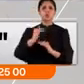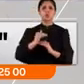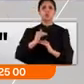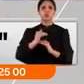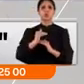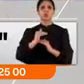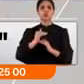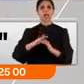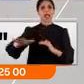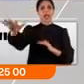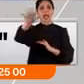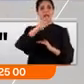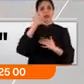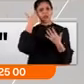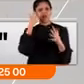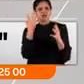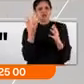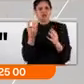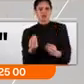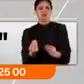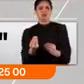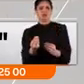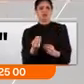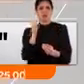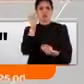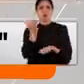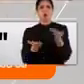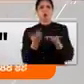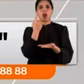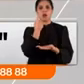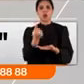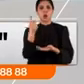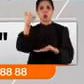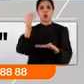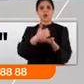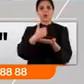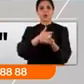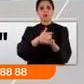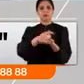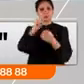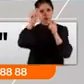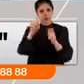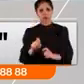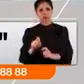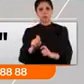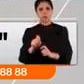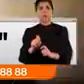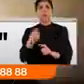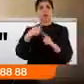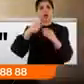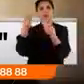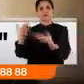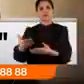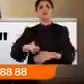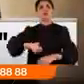ve herkesin hayret edebileceği bir oranla o yatırımların gerçekleştirilmesini bir tarafta sağlayacak.